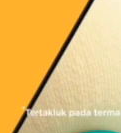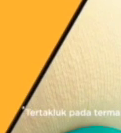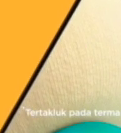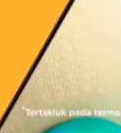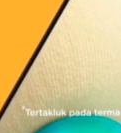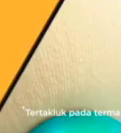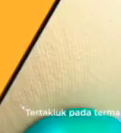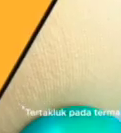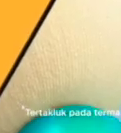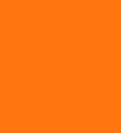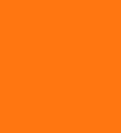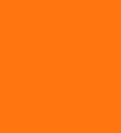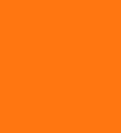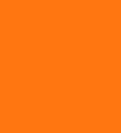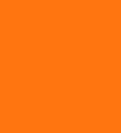kami